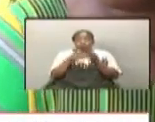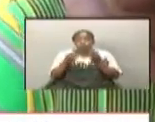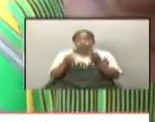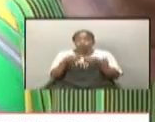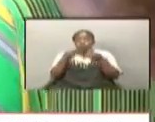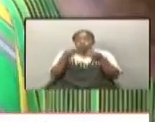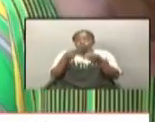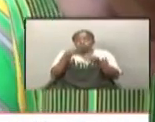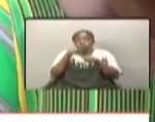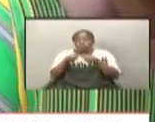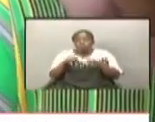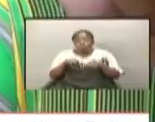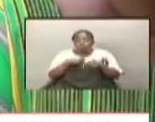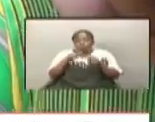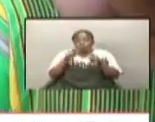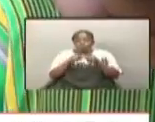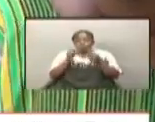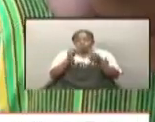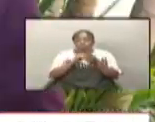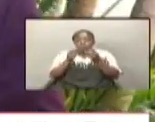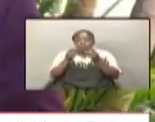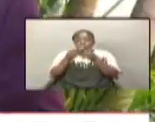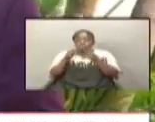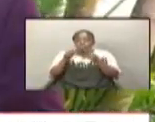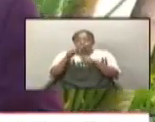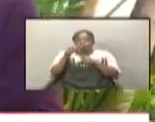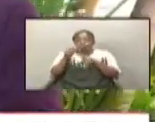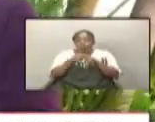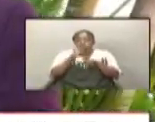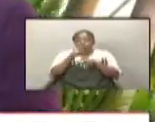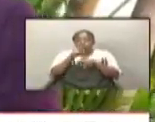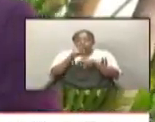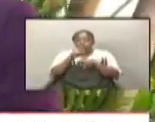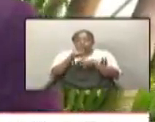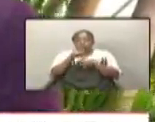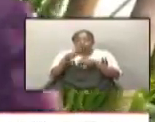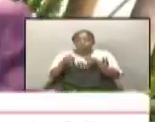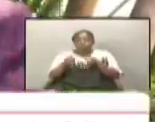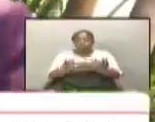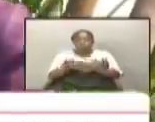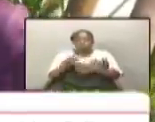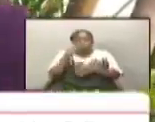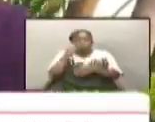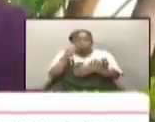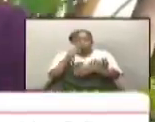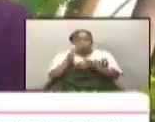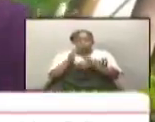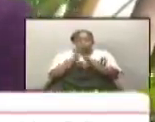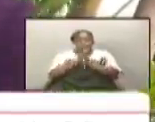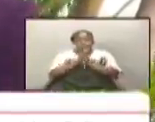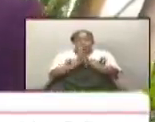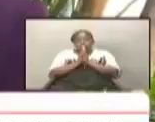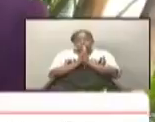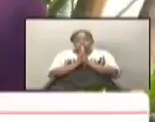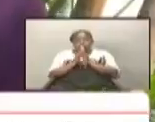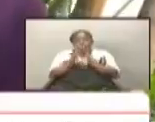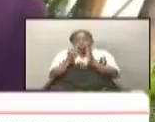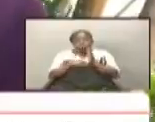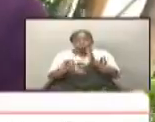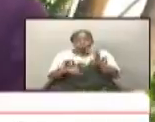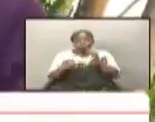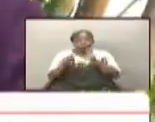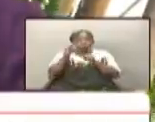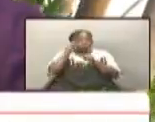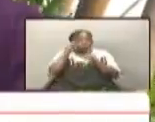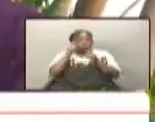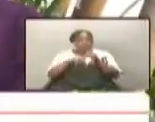other one, the Chagami team, Chanjaro Kubidala, Ojokurava, and Storichi, Zeakola, Zealos, and